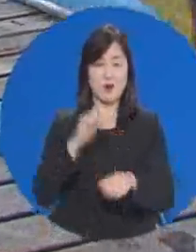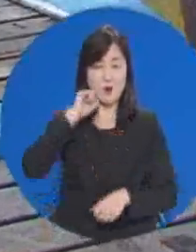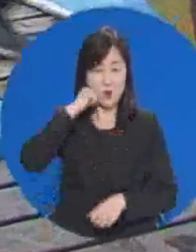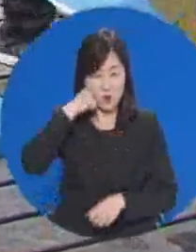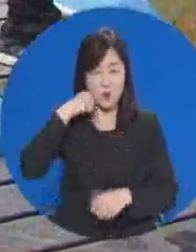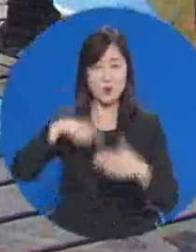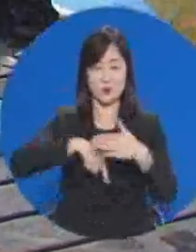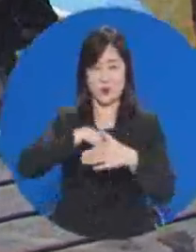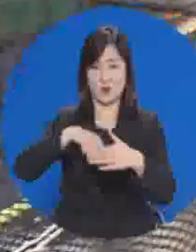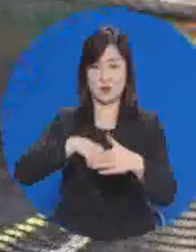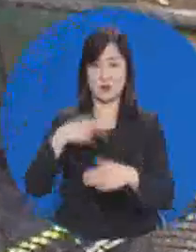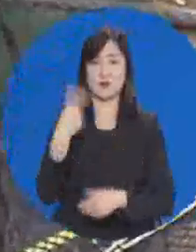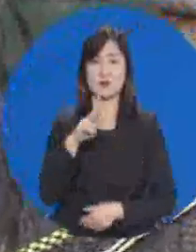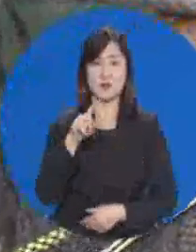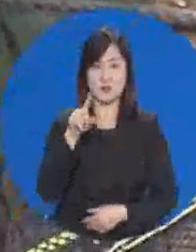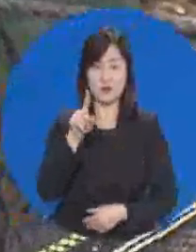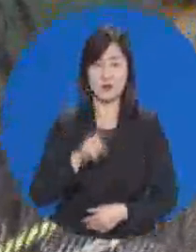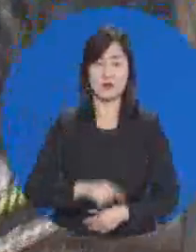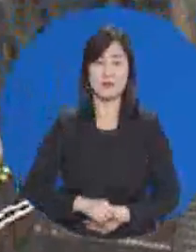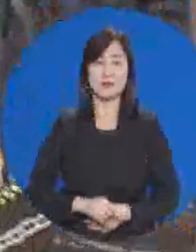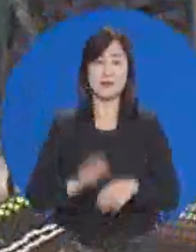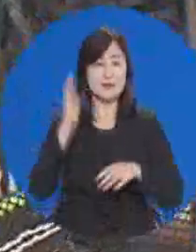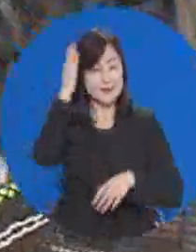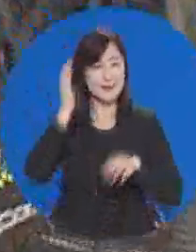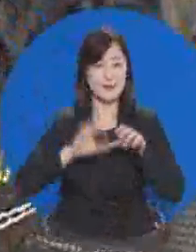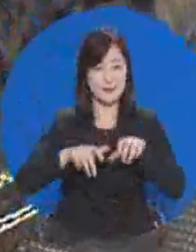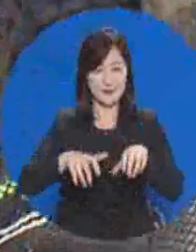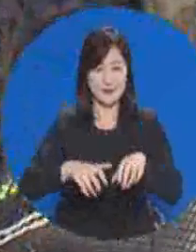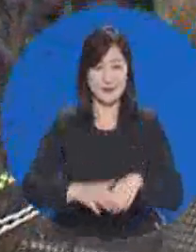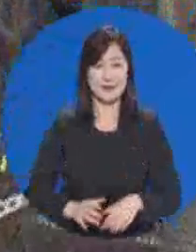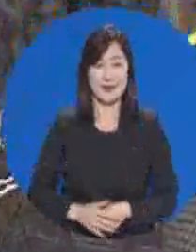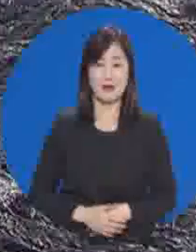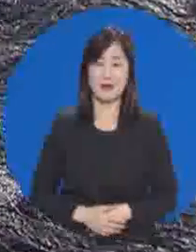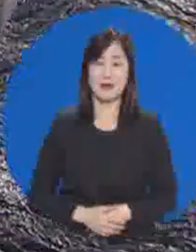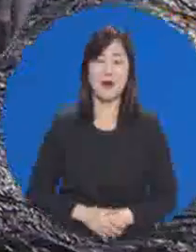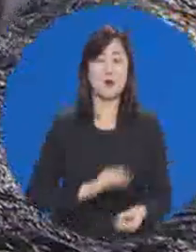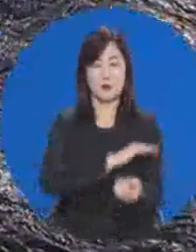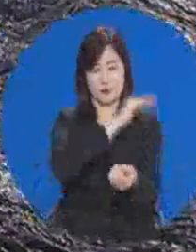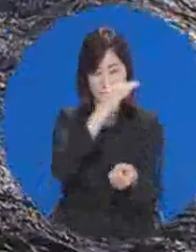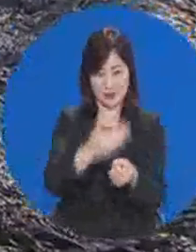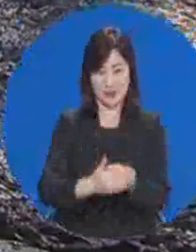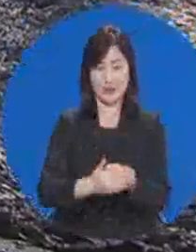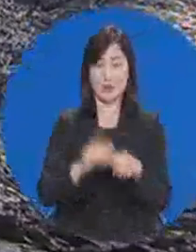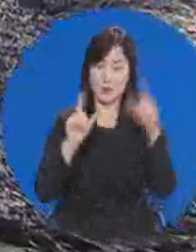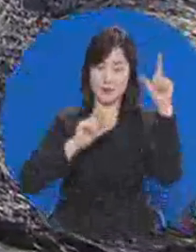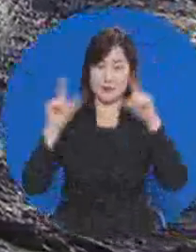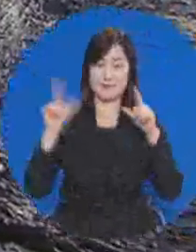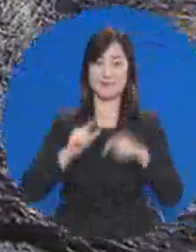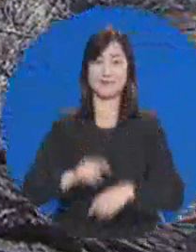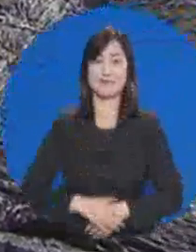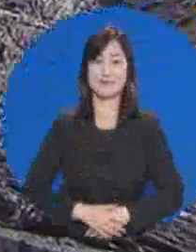여건 속에서도 2021년산 고흥 김은 평년작 이상 수준을 유지할 것으로 보여